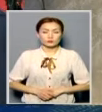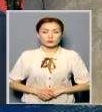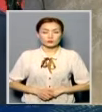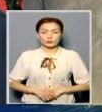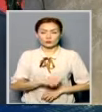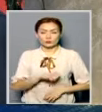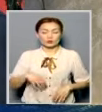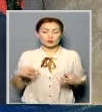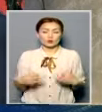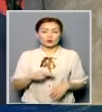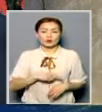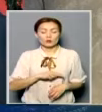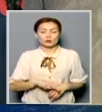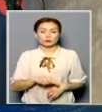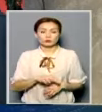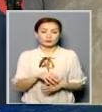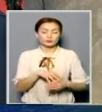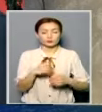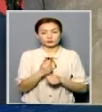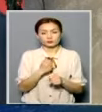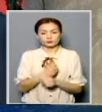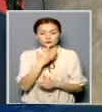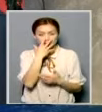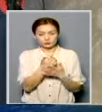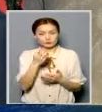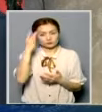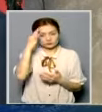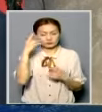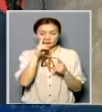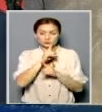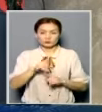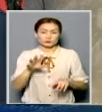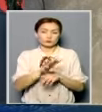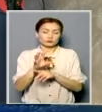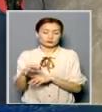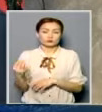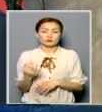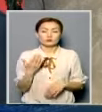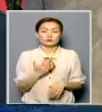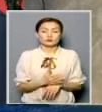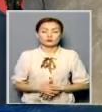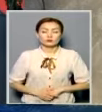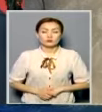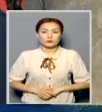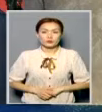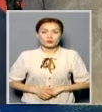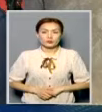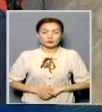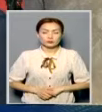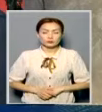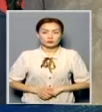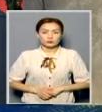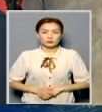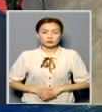кого-то. То есть я хотел создать что-то свое, необычное, и чтобы в городе появилось